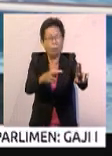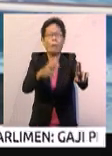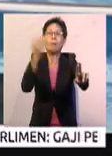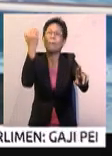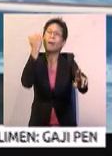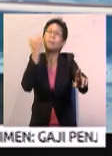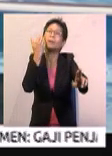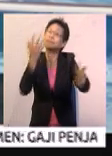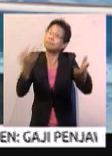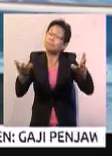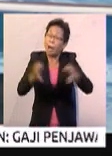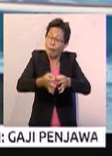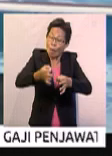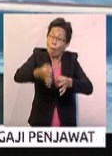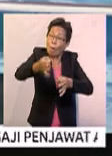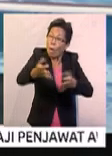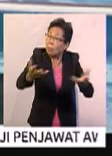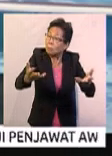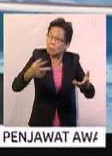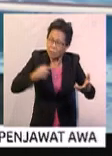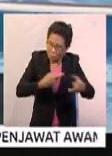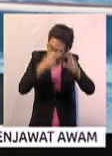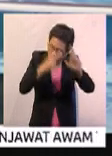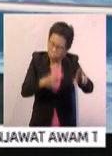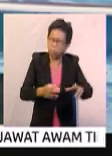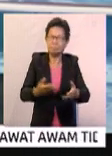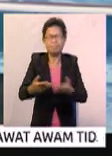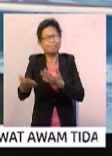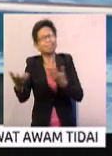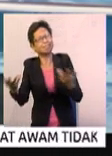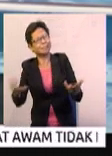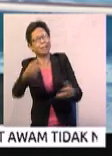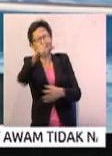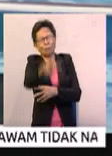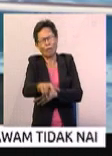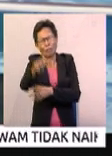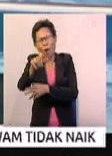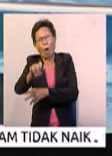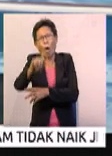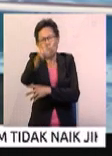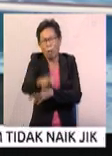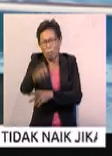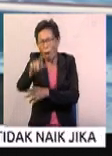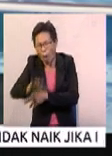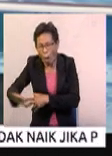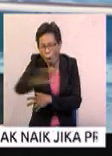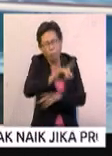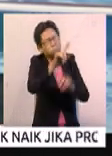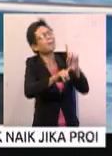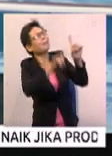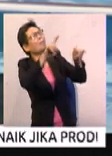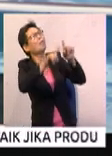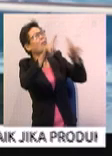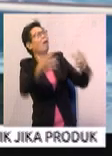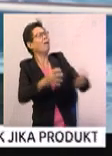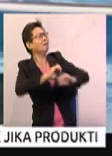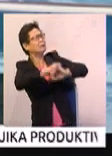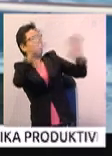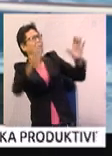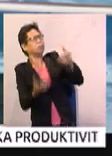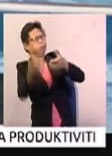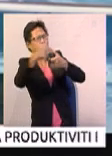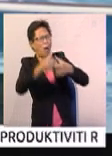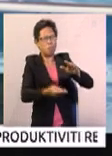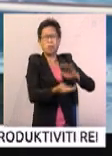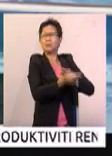mahkamah. Walaupun rakyat bertanya-tanya, kenapakah mereka yang jelas terlibat